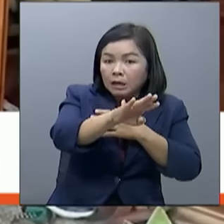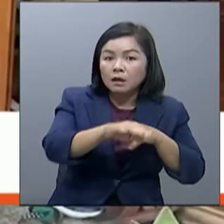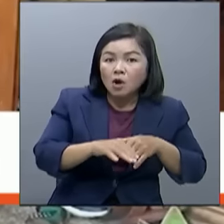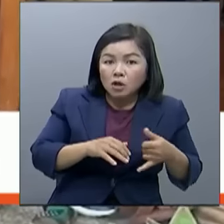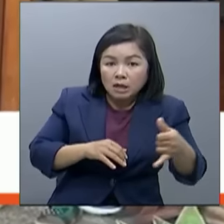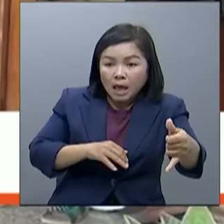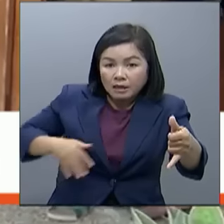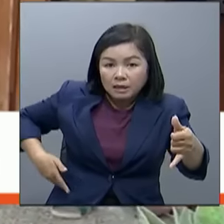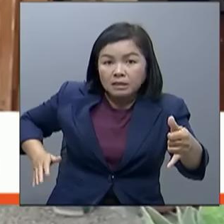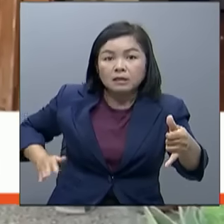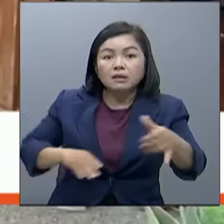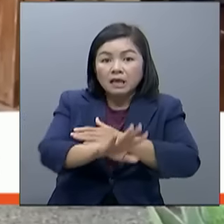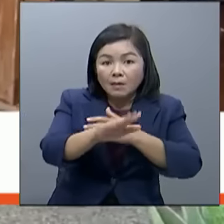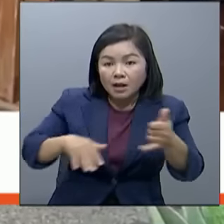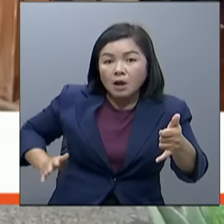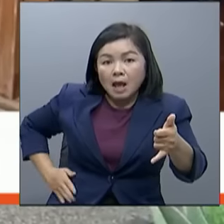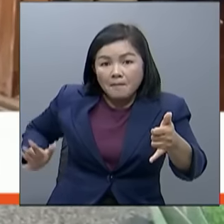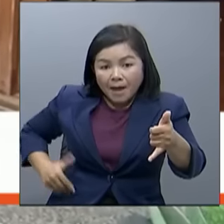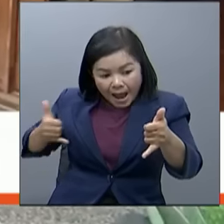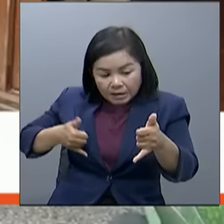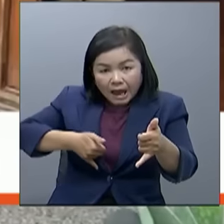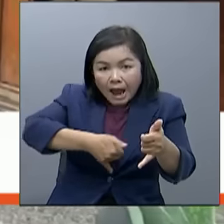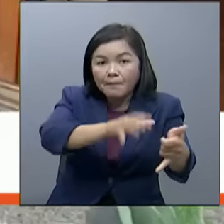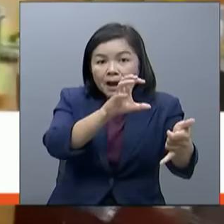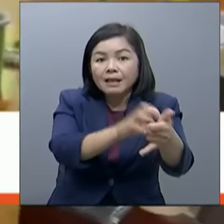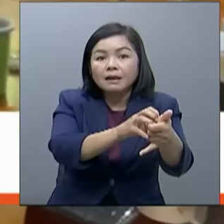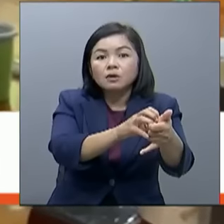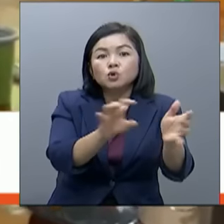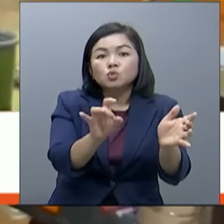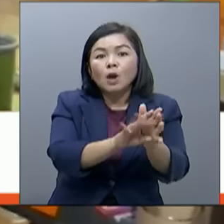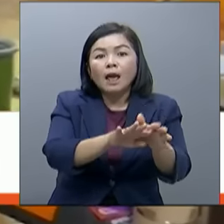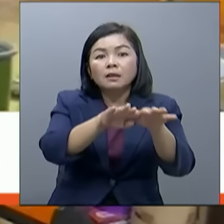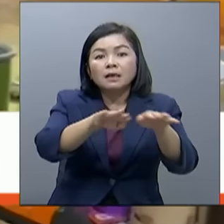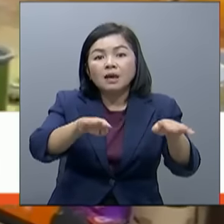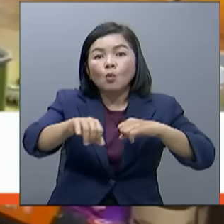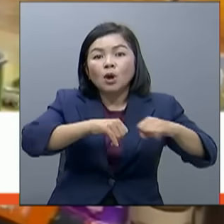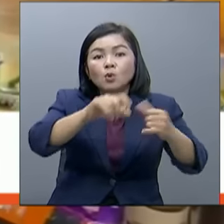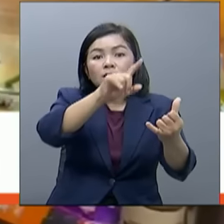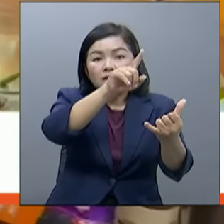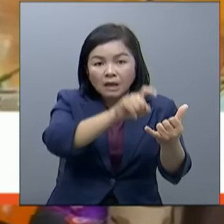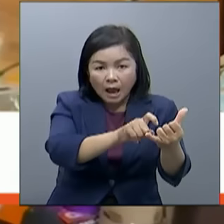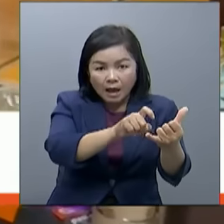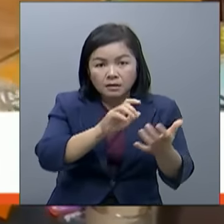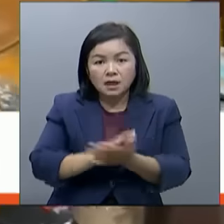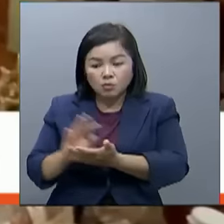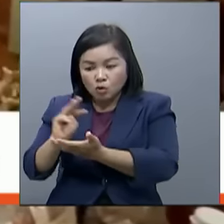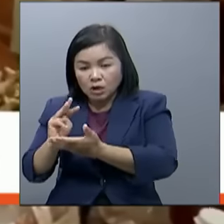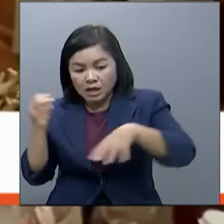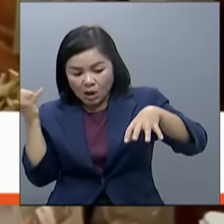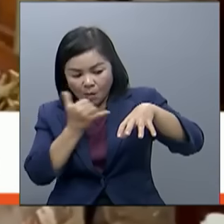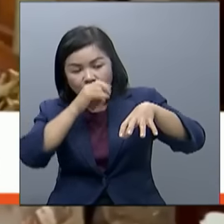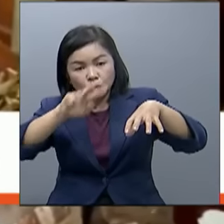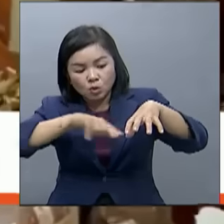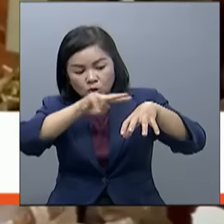กัดจนเสียชีวิตพนักงานสอบสวนสพท่าหินอำเภอเมืองลพบุรีพร้อมด้วยเจ้าหน้าที่คู่ภัยเข้าตรวจสอบจุดเกิดเหตุ